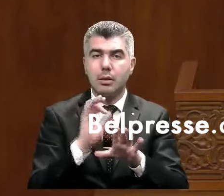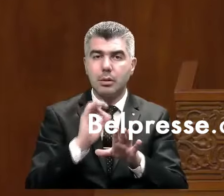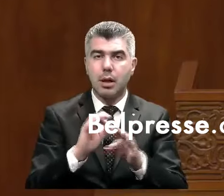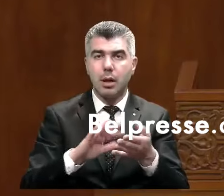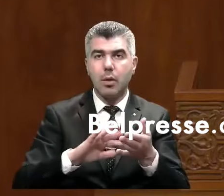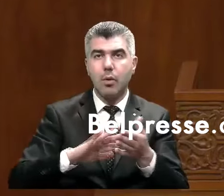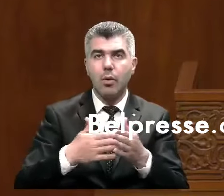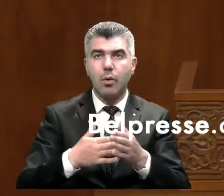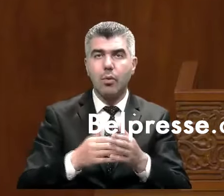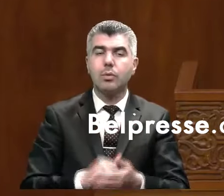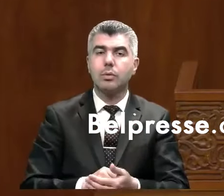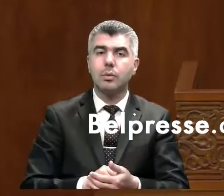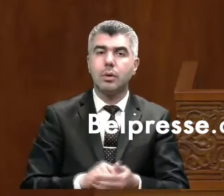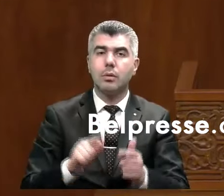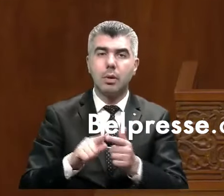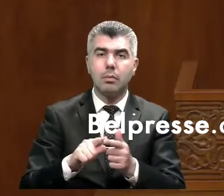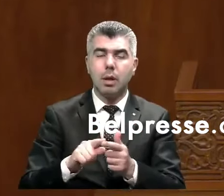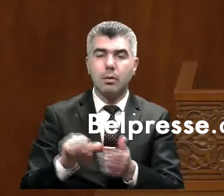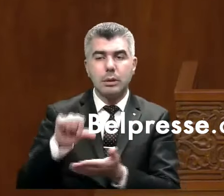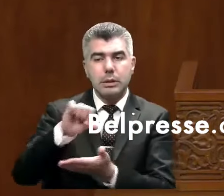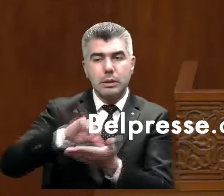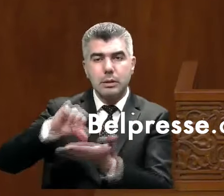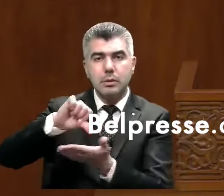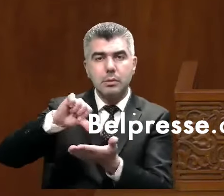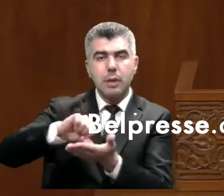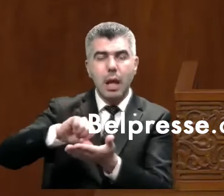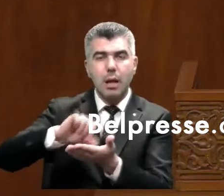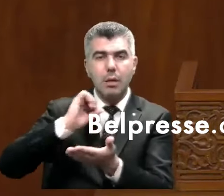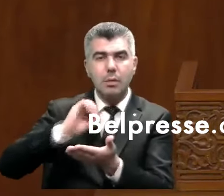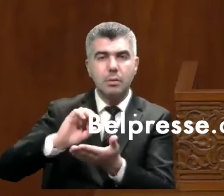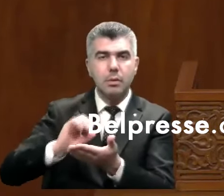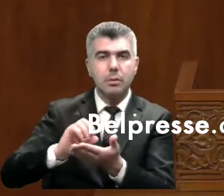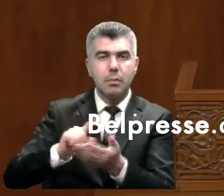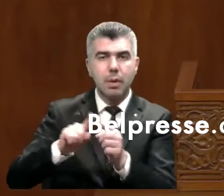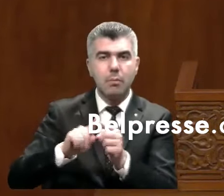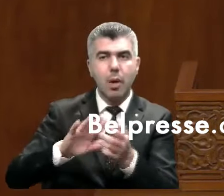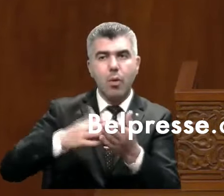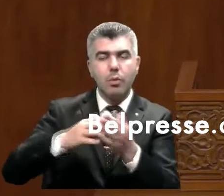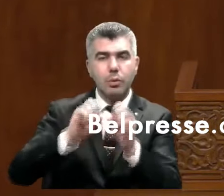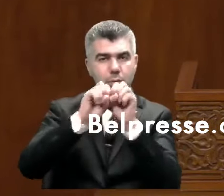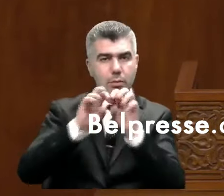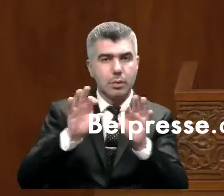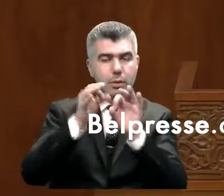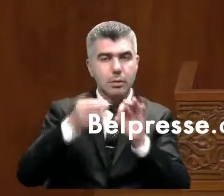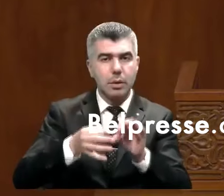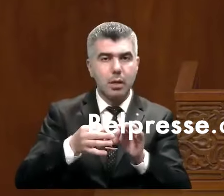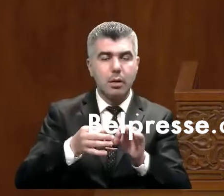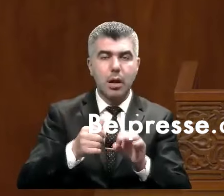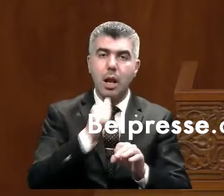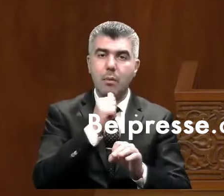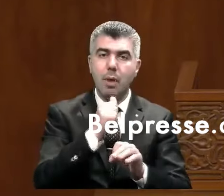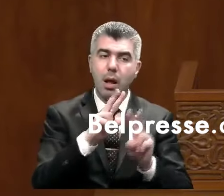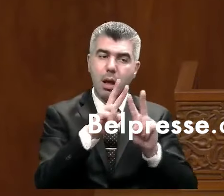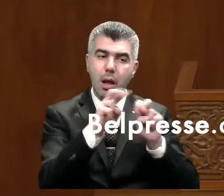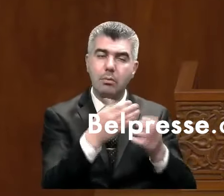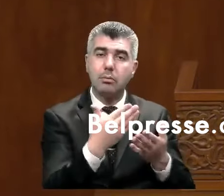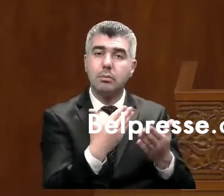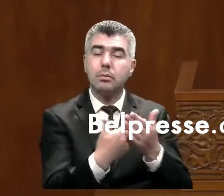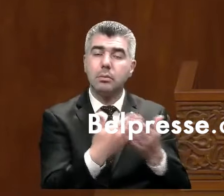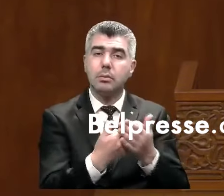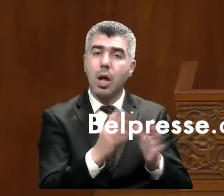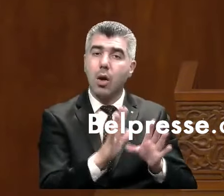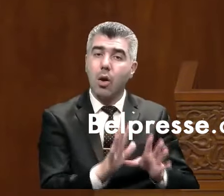وكل يعني دائره على حداه باش ما يكونش عندنا واحد التعميم وكن حاولوا يعني على باش نلقاو